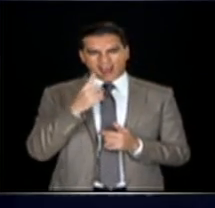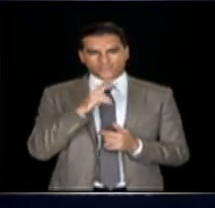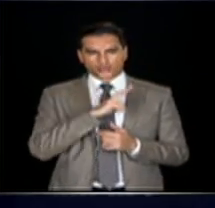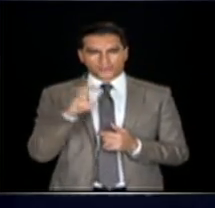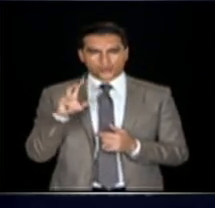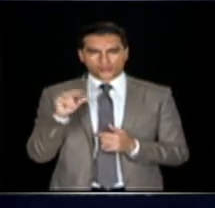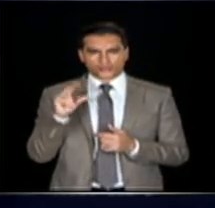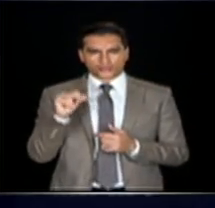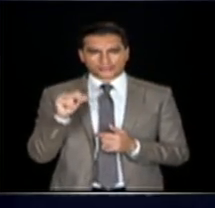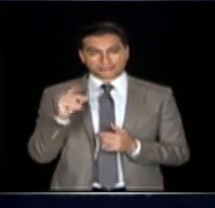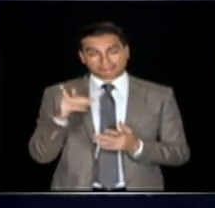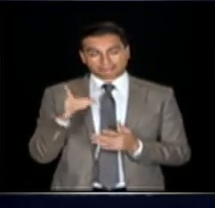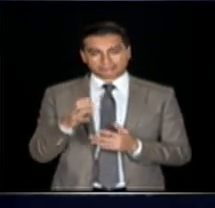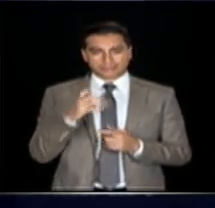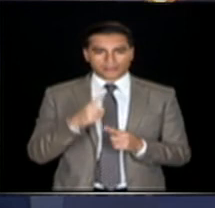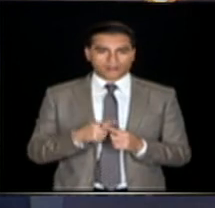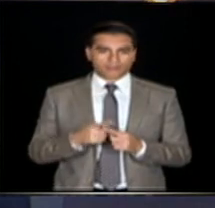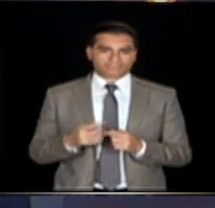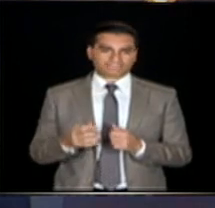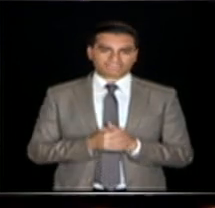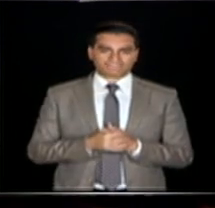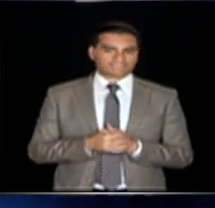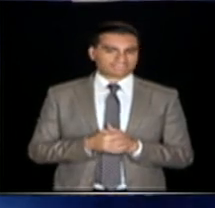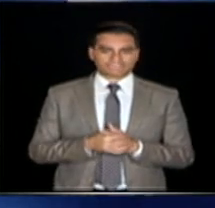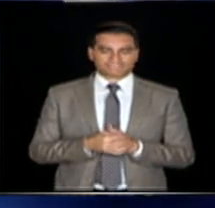1720. إجابة خاطئة.